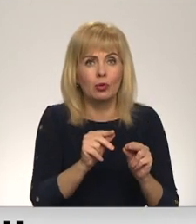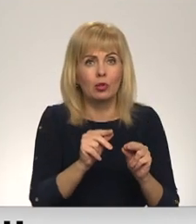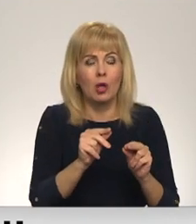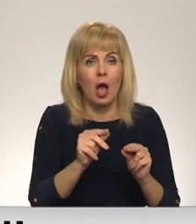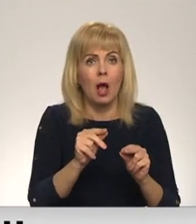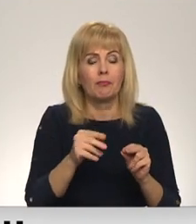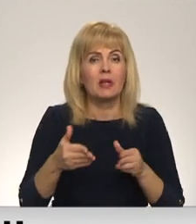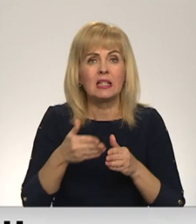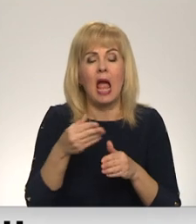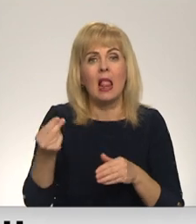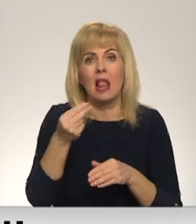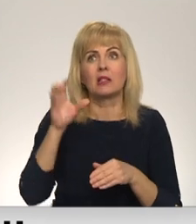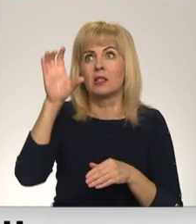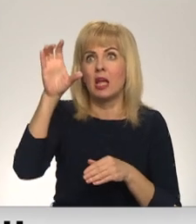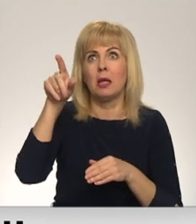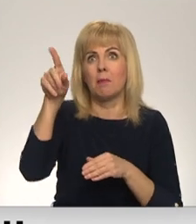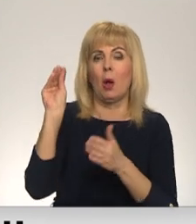braukt diemžēl nevar.